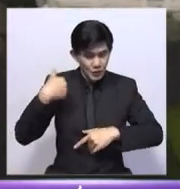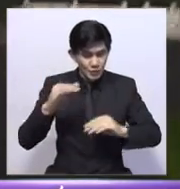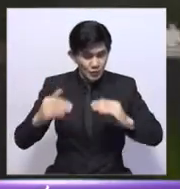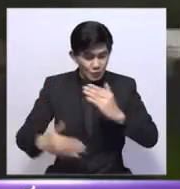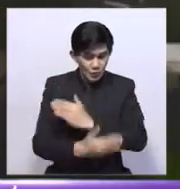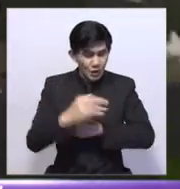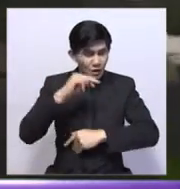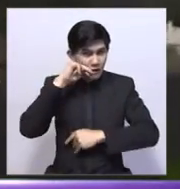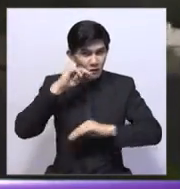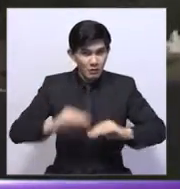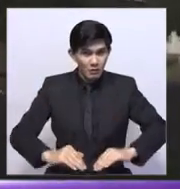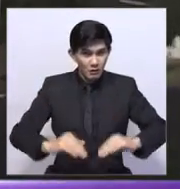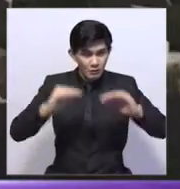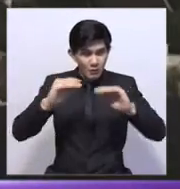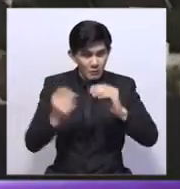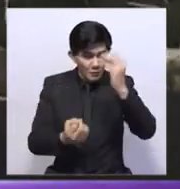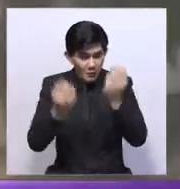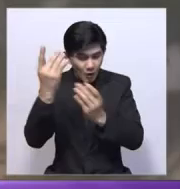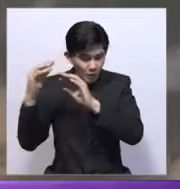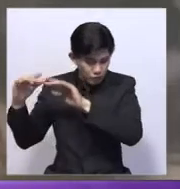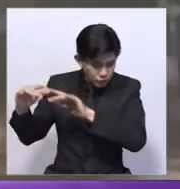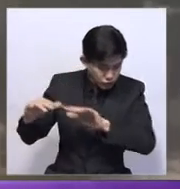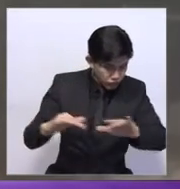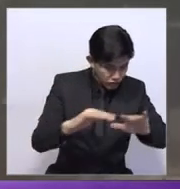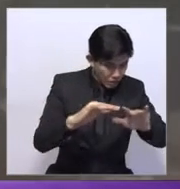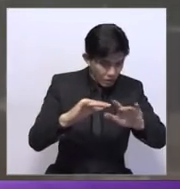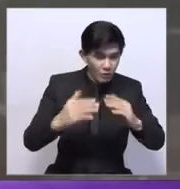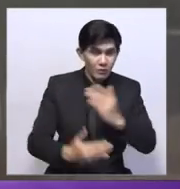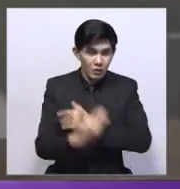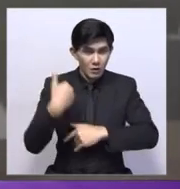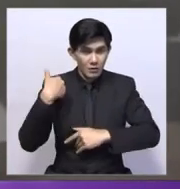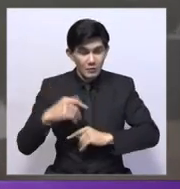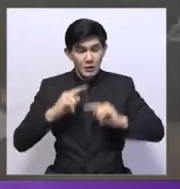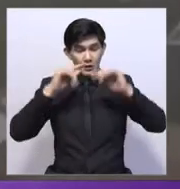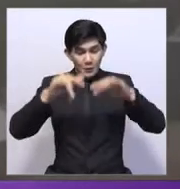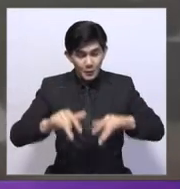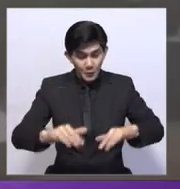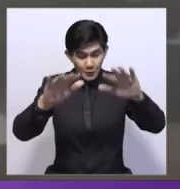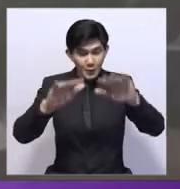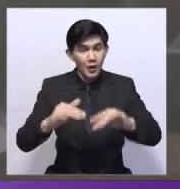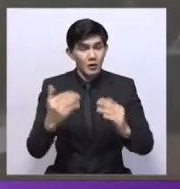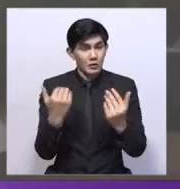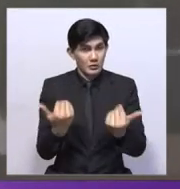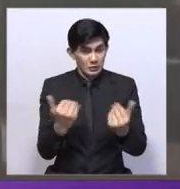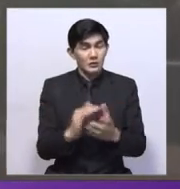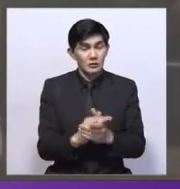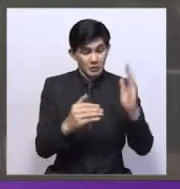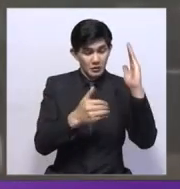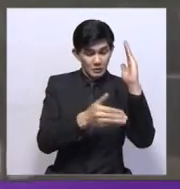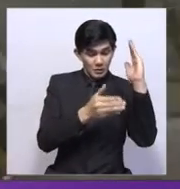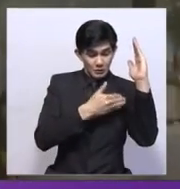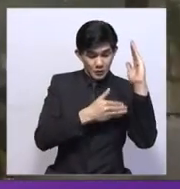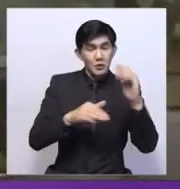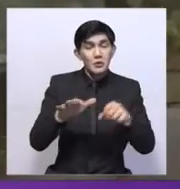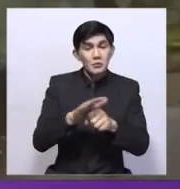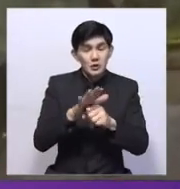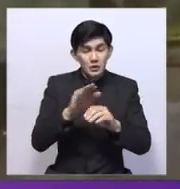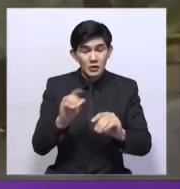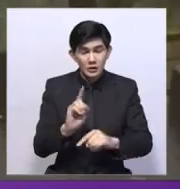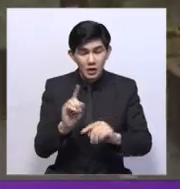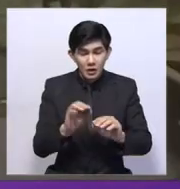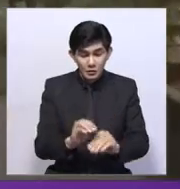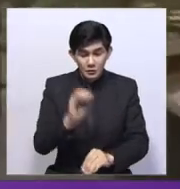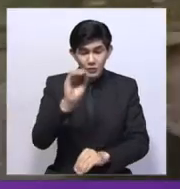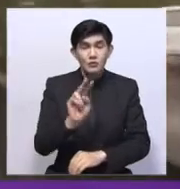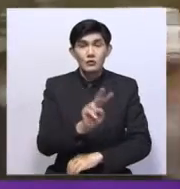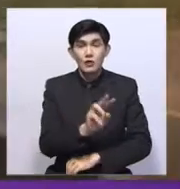ทำให้เกิดน้ำท่วมฉับพลันและน้ำป่าไหลหลากไว้ด้วยส่วนคลื่นลมในทะเลอ่าวไทยและอันดามันมีกำลังปานกลางคลื่นสูง2เมต